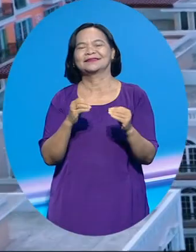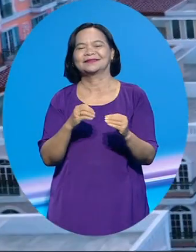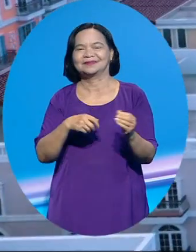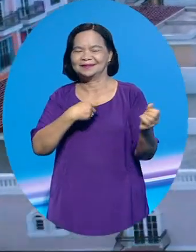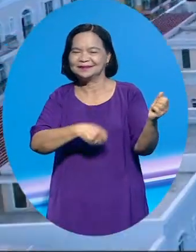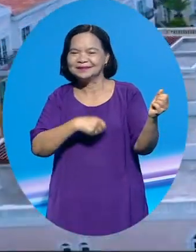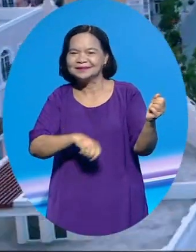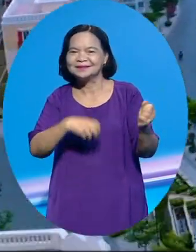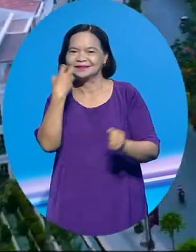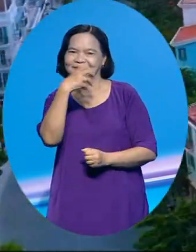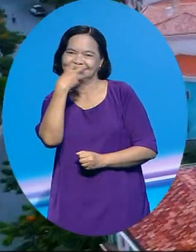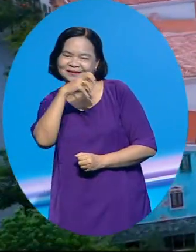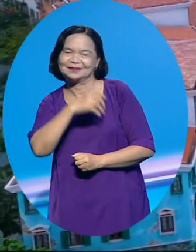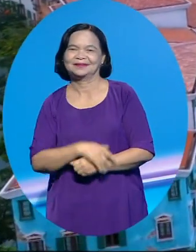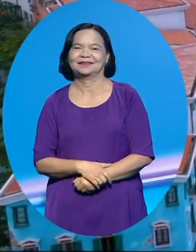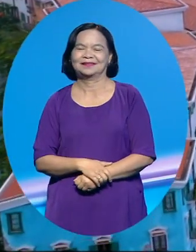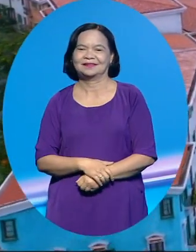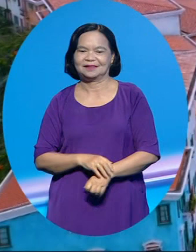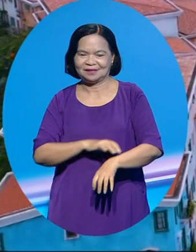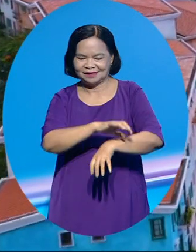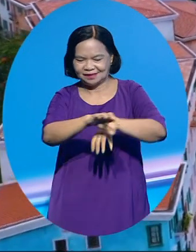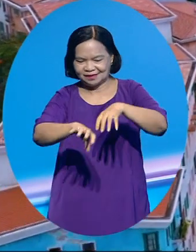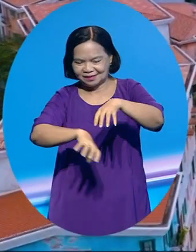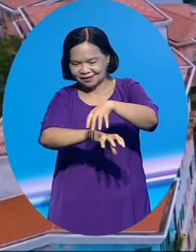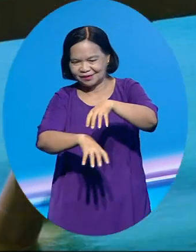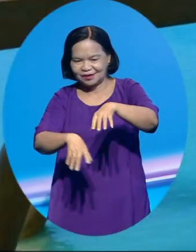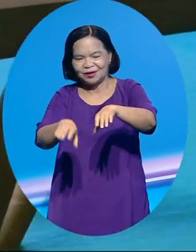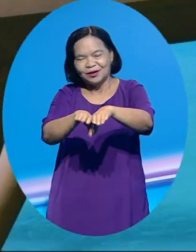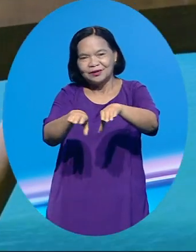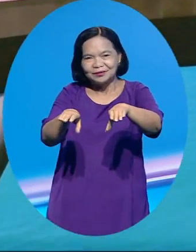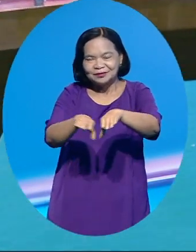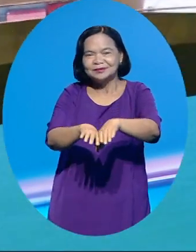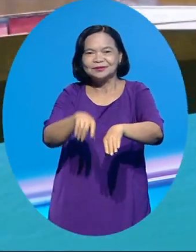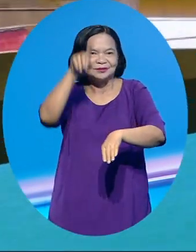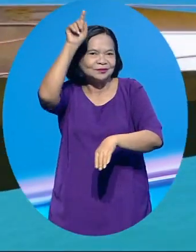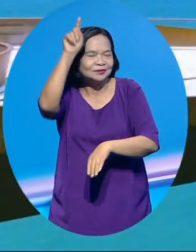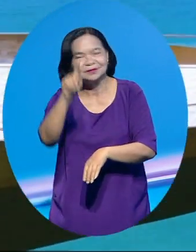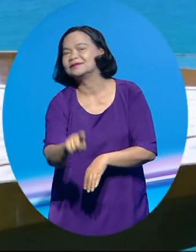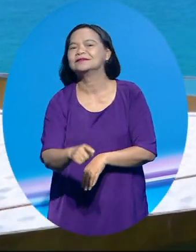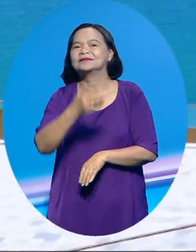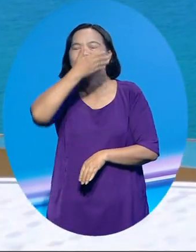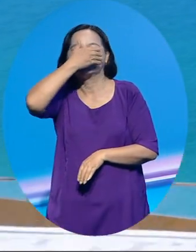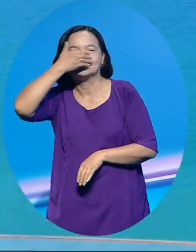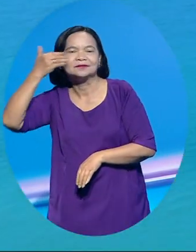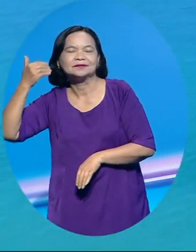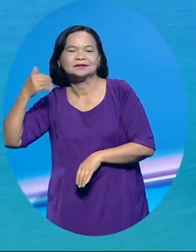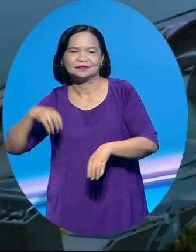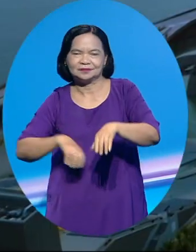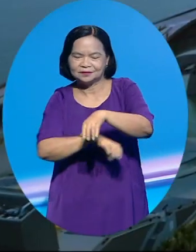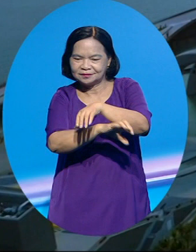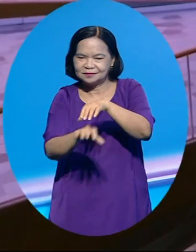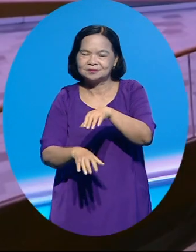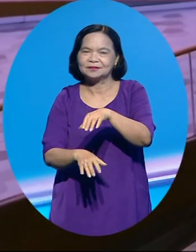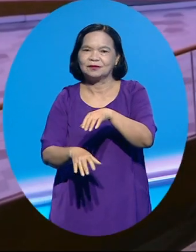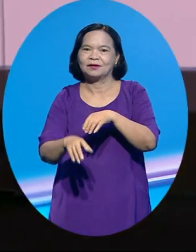tử. Phú Quốc dịp lễ cũng thu hút du khách với nhiều trải nghiệm độc đáo, đặc biệt là khu vực Nam Đảo với thị